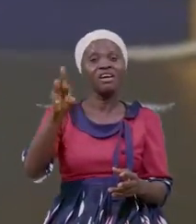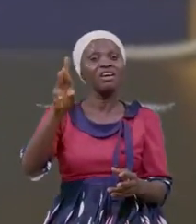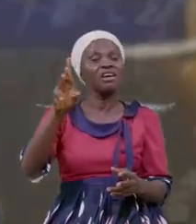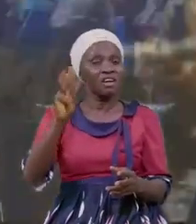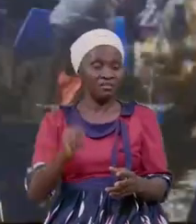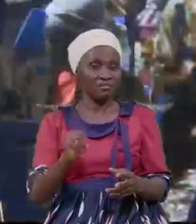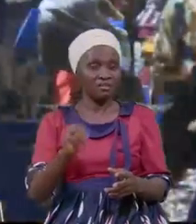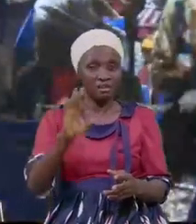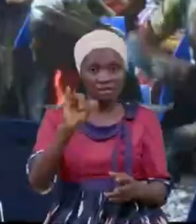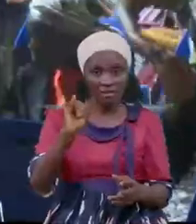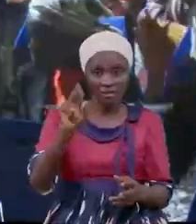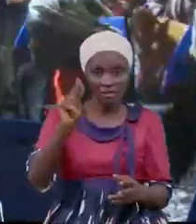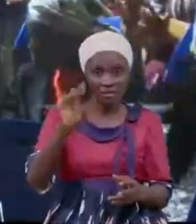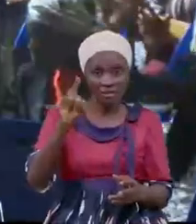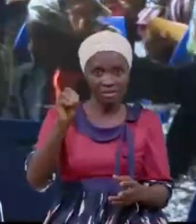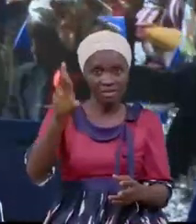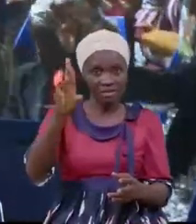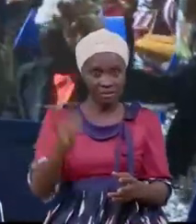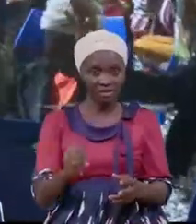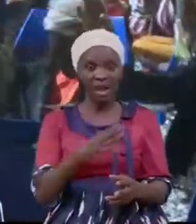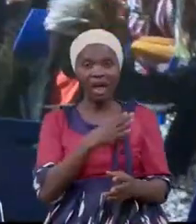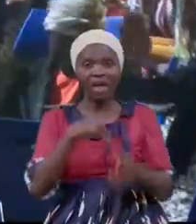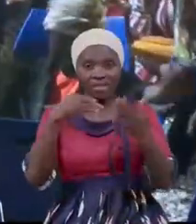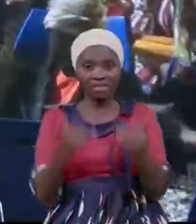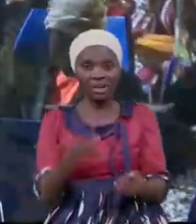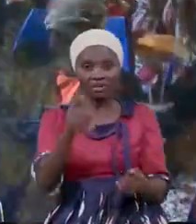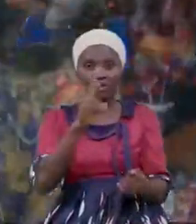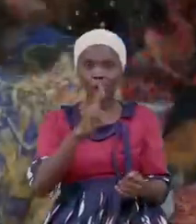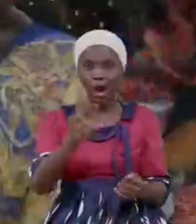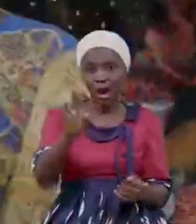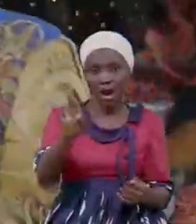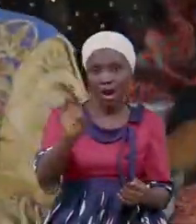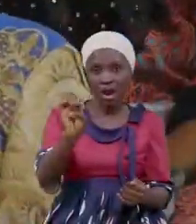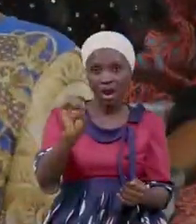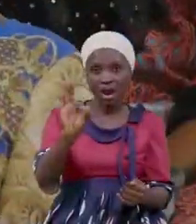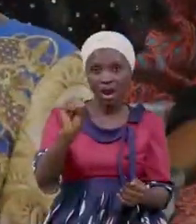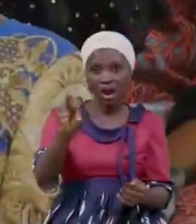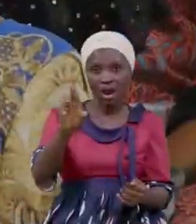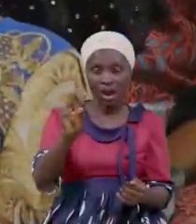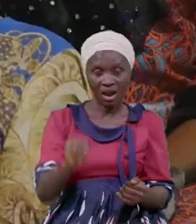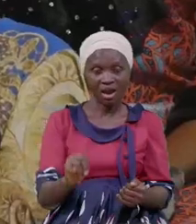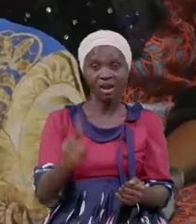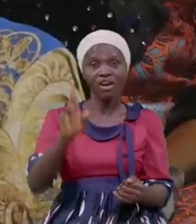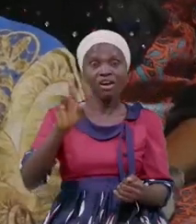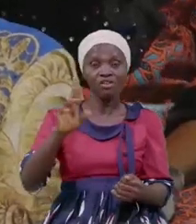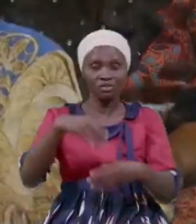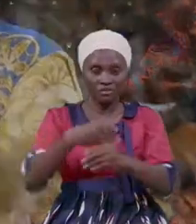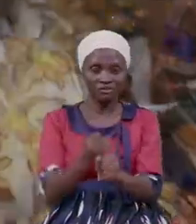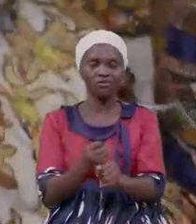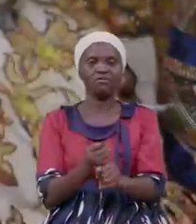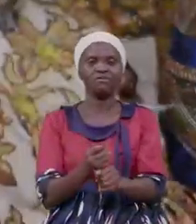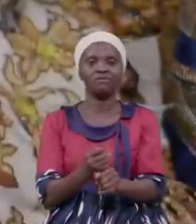de qui est-ce que je parle là-bas quelque chose arrivera ce soir comme le Seigneur